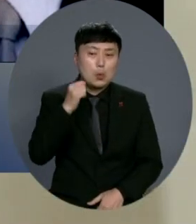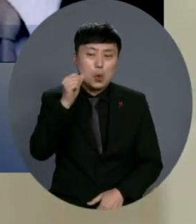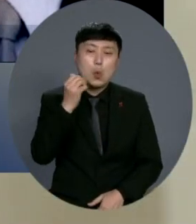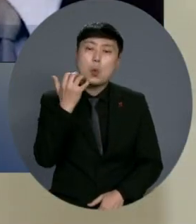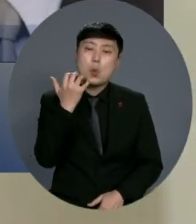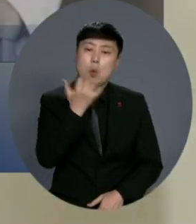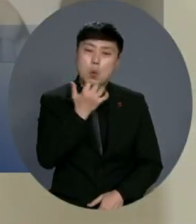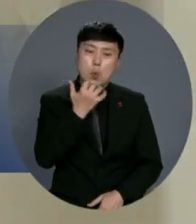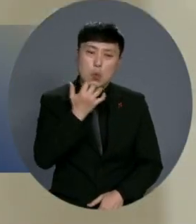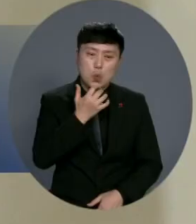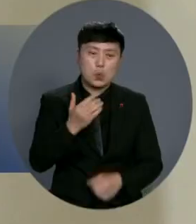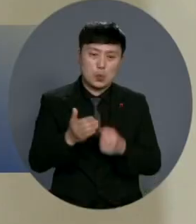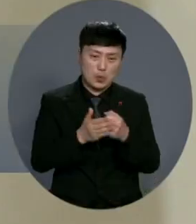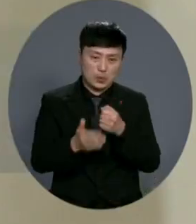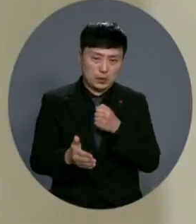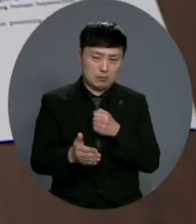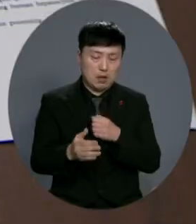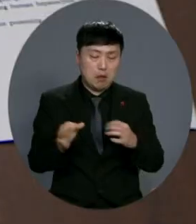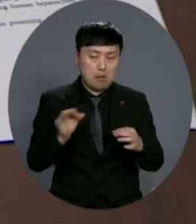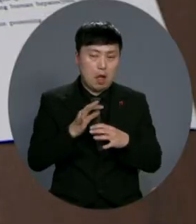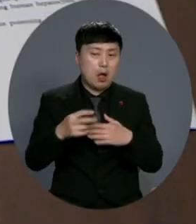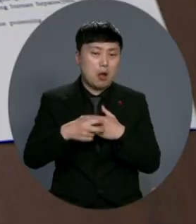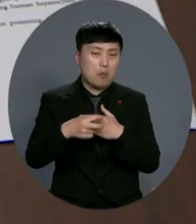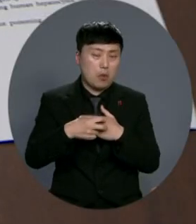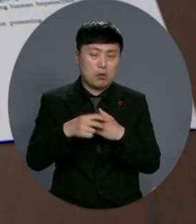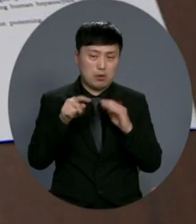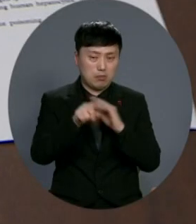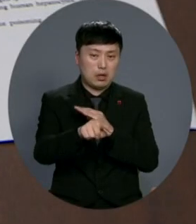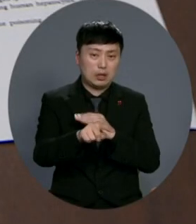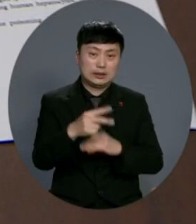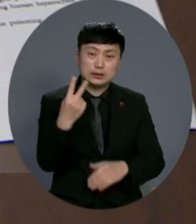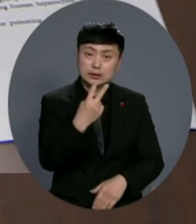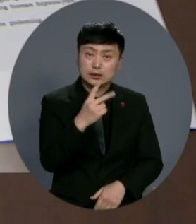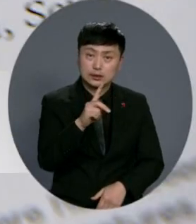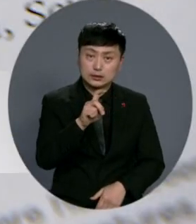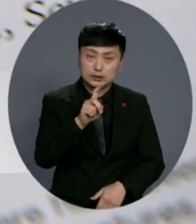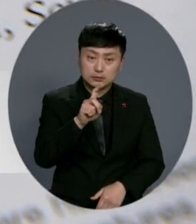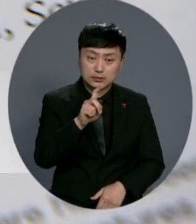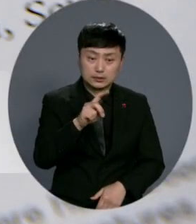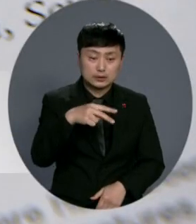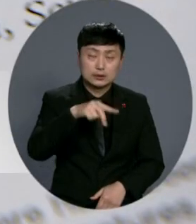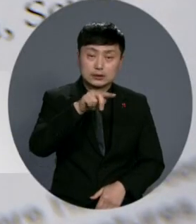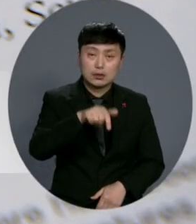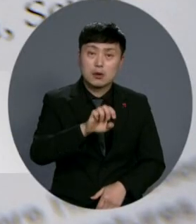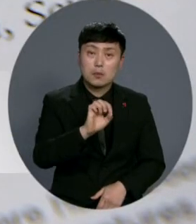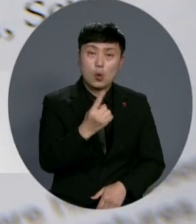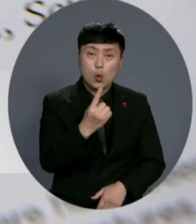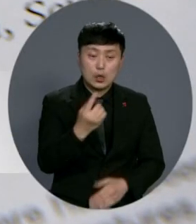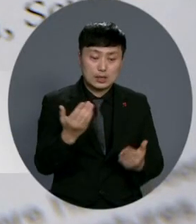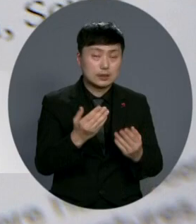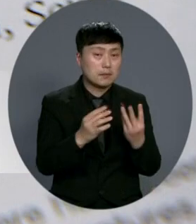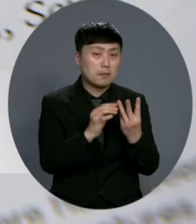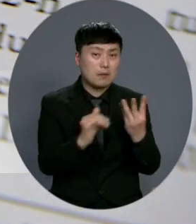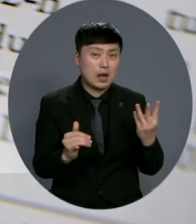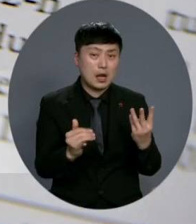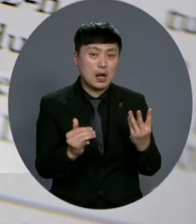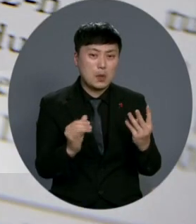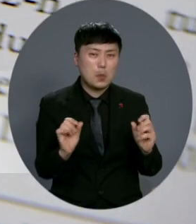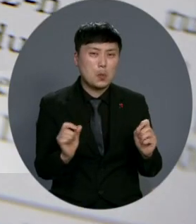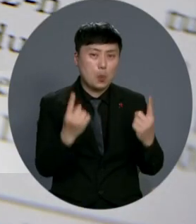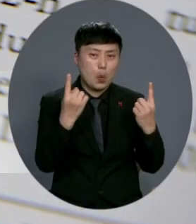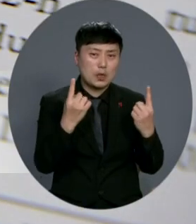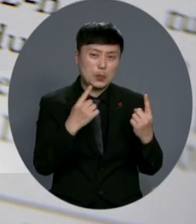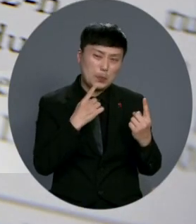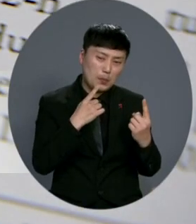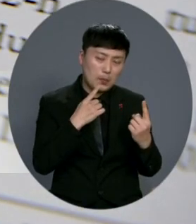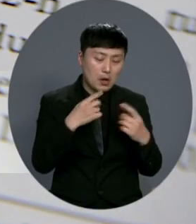놀래서 이제 다 병원을 가신 거거든요. 그보다 앞선 2011년에는 석포 재련소 노동자 3명이 한꺼번에 아르신